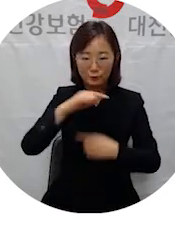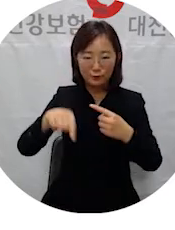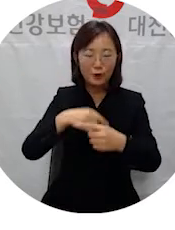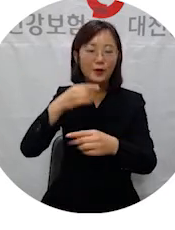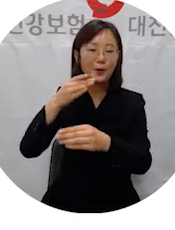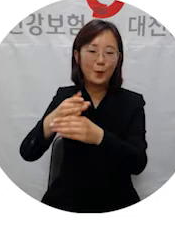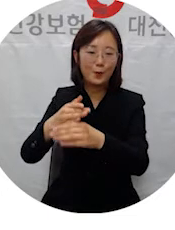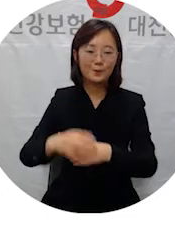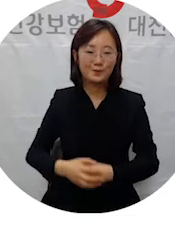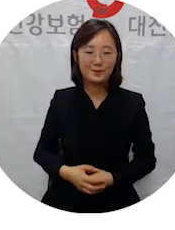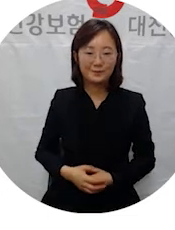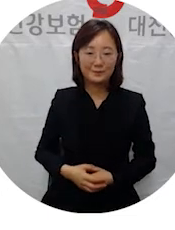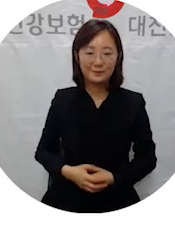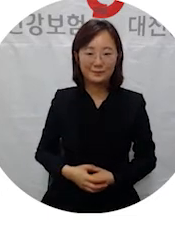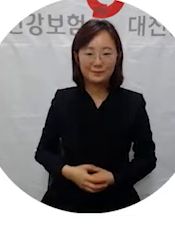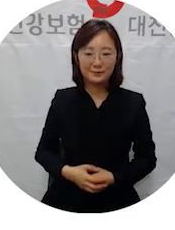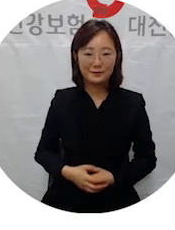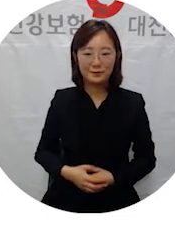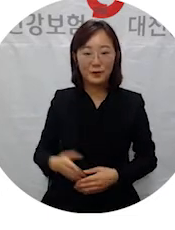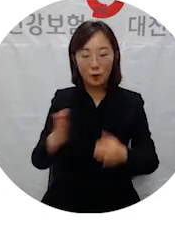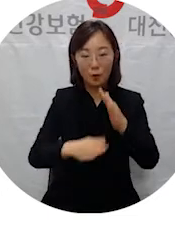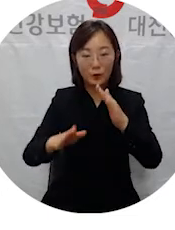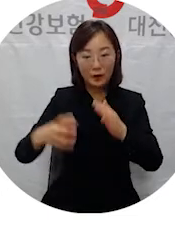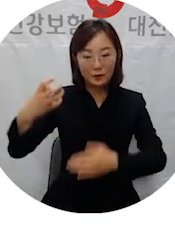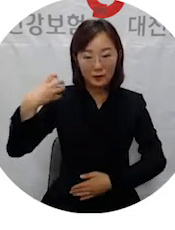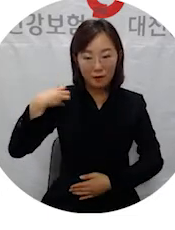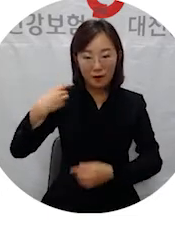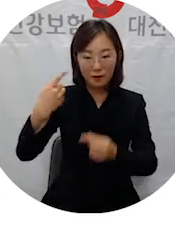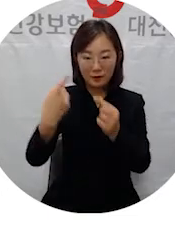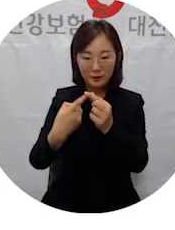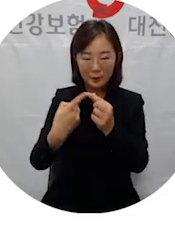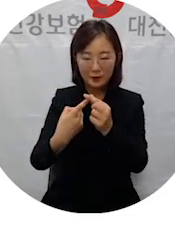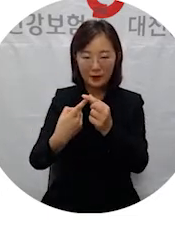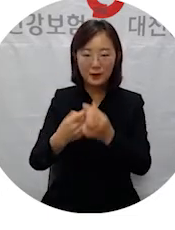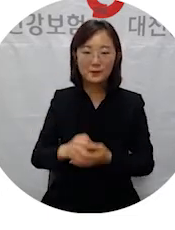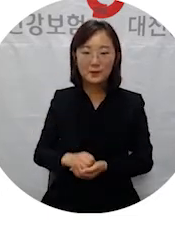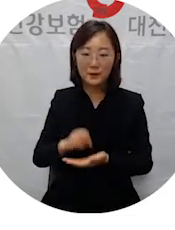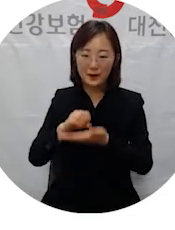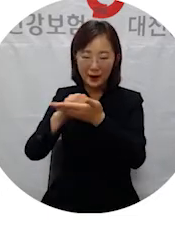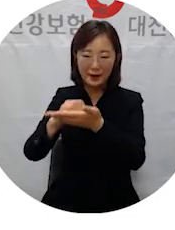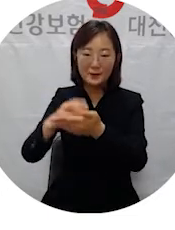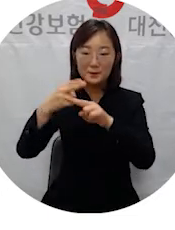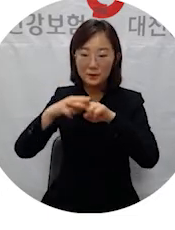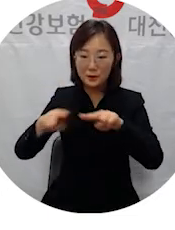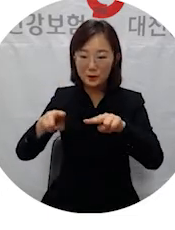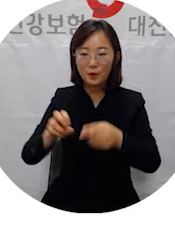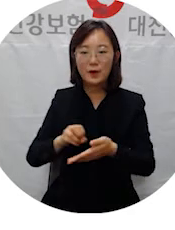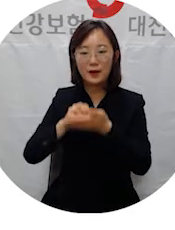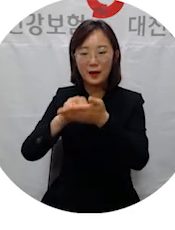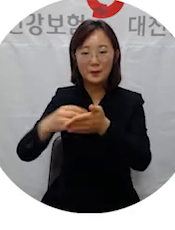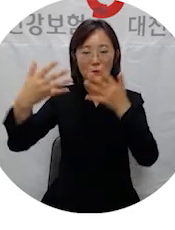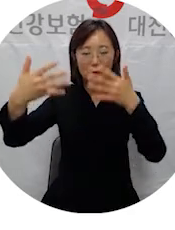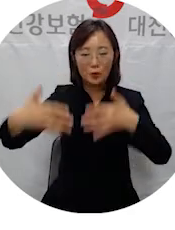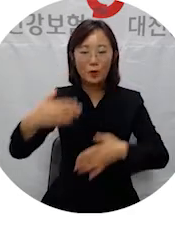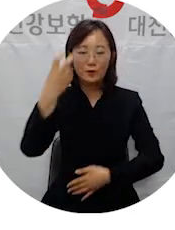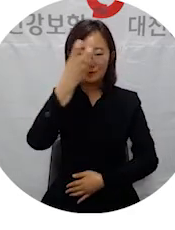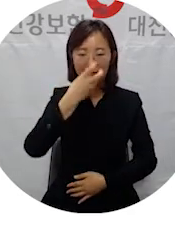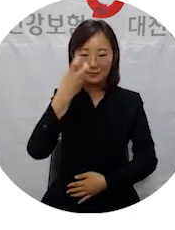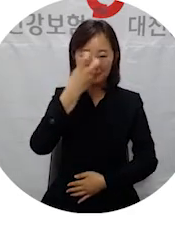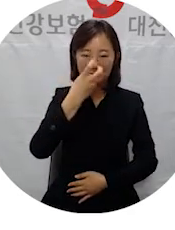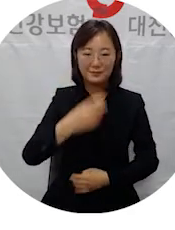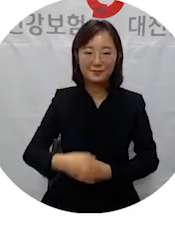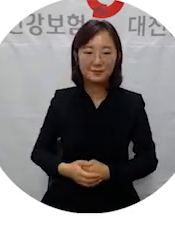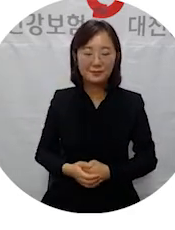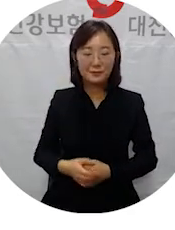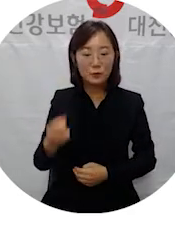있습니다. 보험자의 역할로서 첫 번째로 가입자 취득, 상실 등 전체 가입자의 자격을